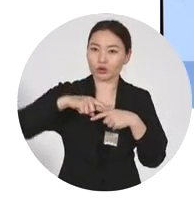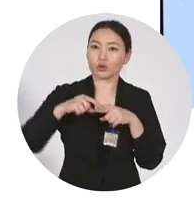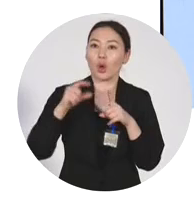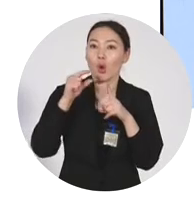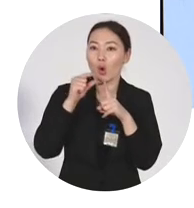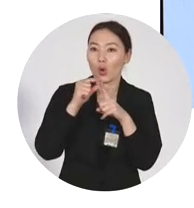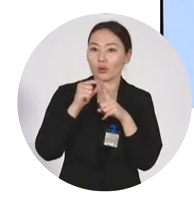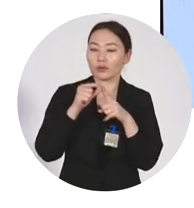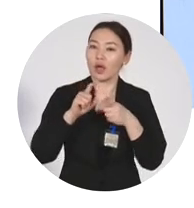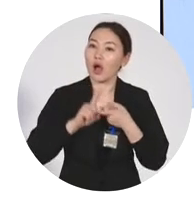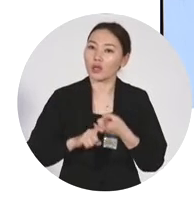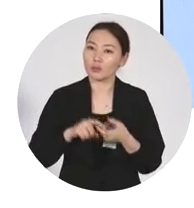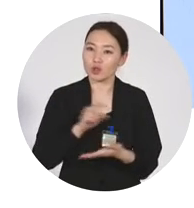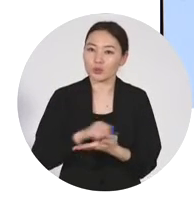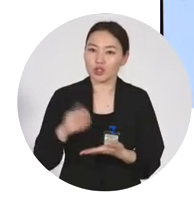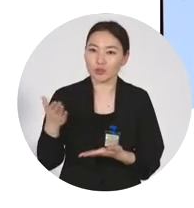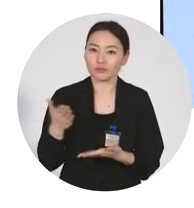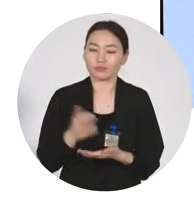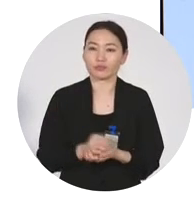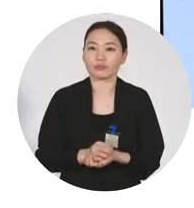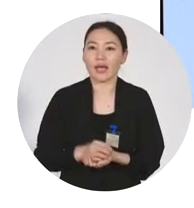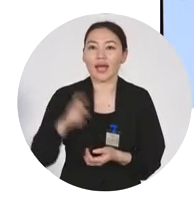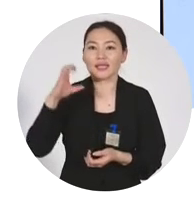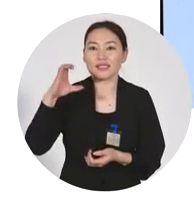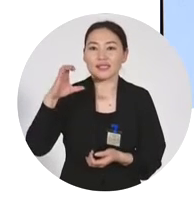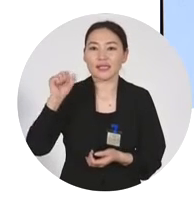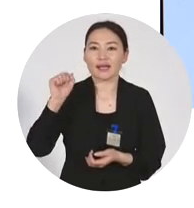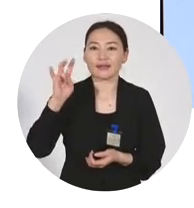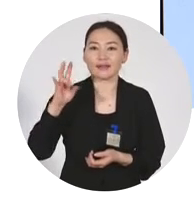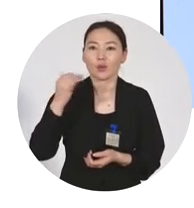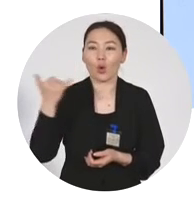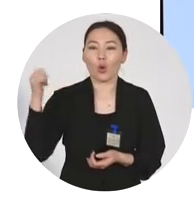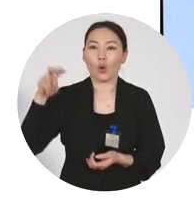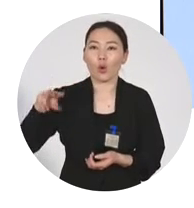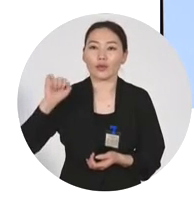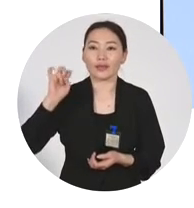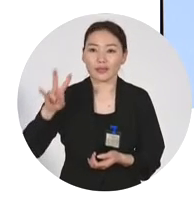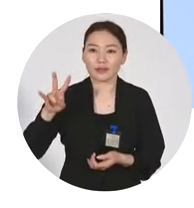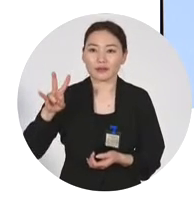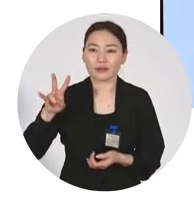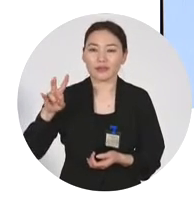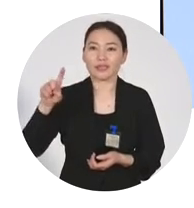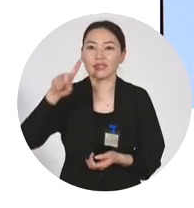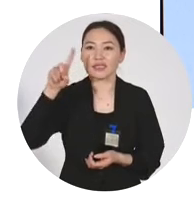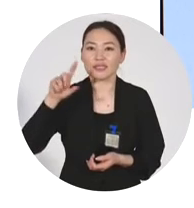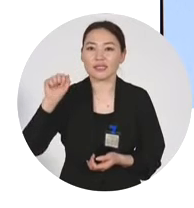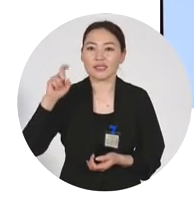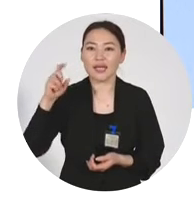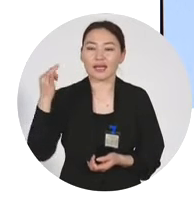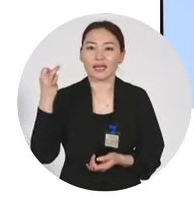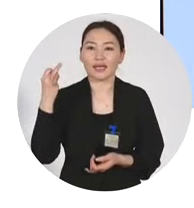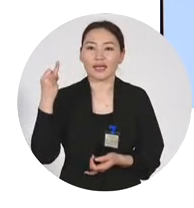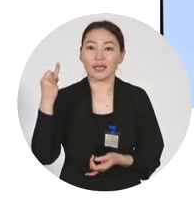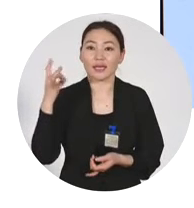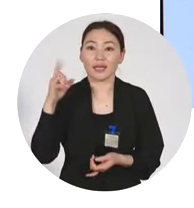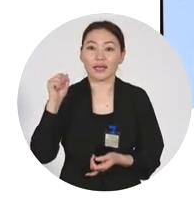бичье. За дараагийн нөхцөл бол сануулан захирахын уузай үүзээ нөхцөл. За уузай үүзээ нөхцөлийг